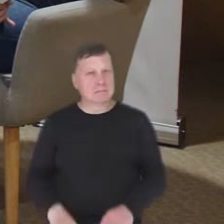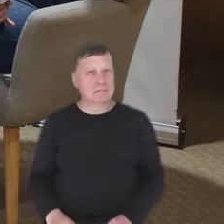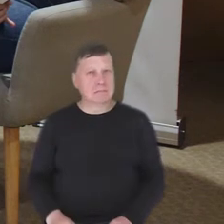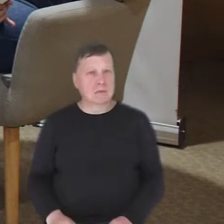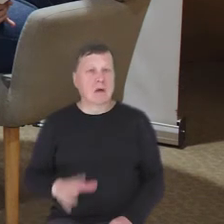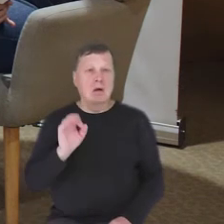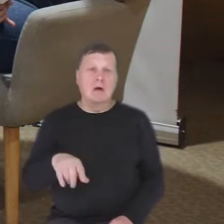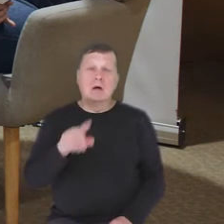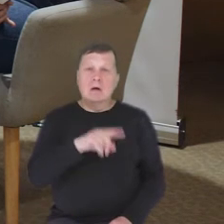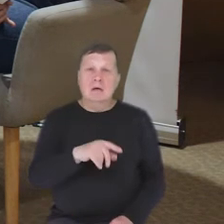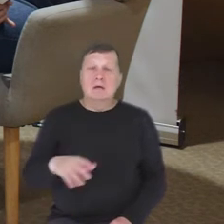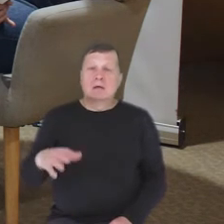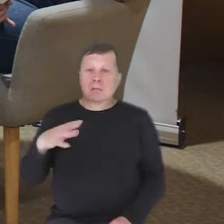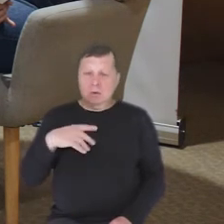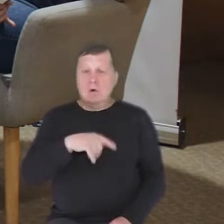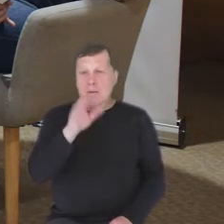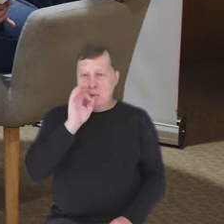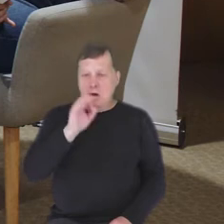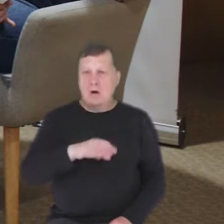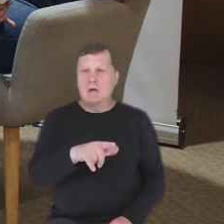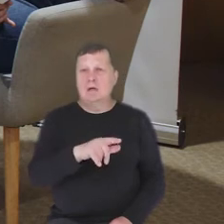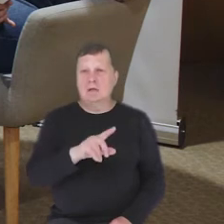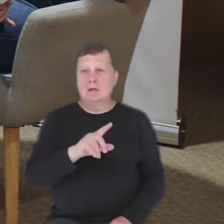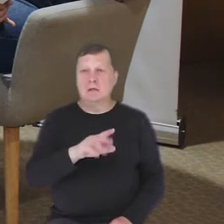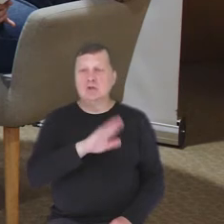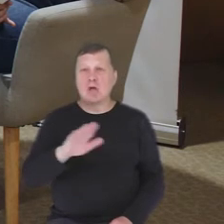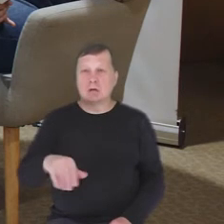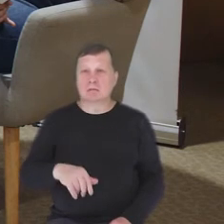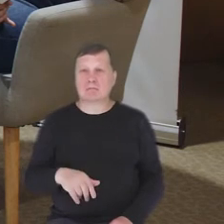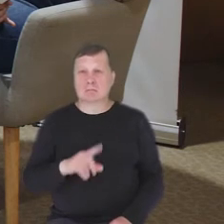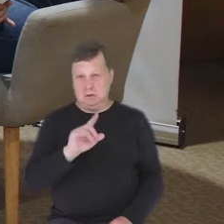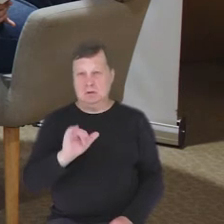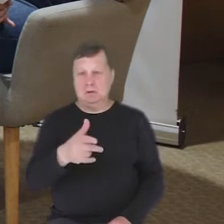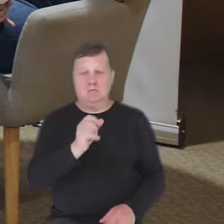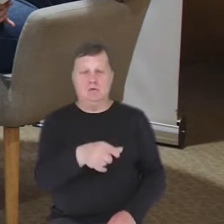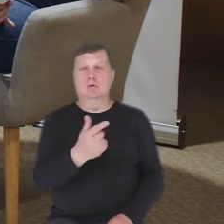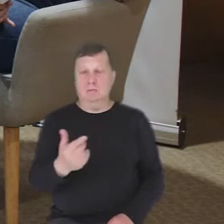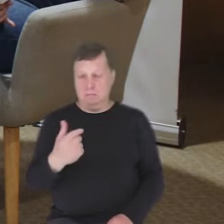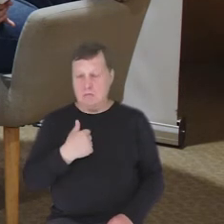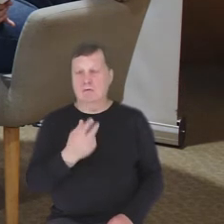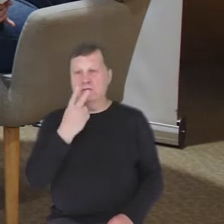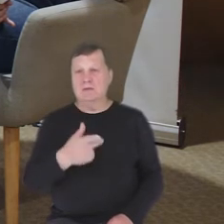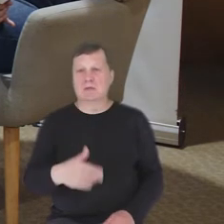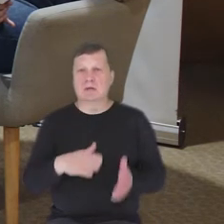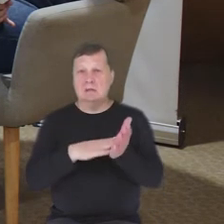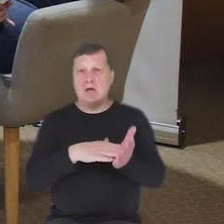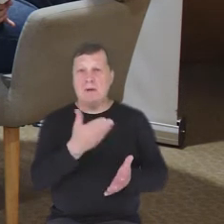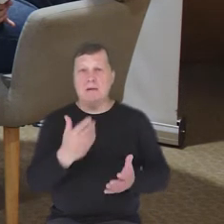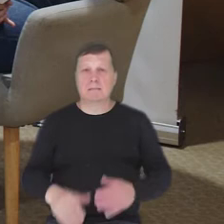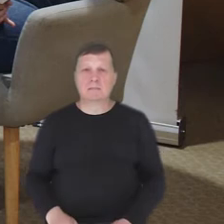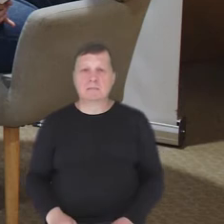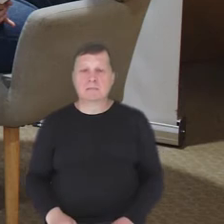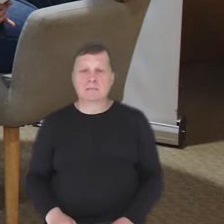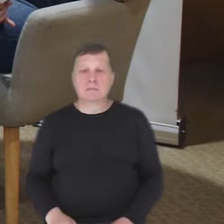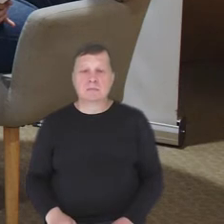na tamtejszej scenie na przykład spotkałam się z pornografią dziecięcą w zinach i tego typu rzeczami, więc wiem, że tam